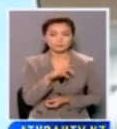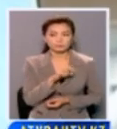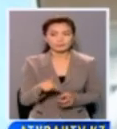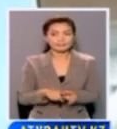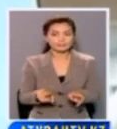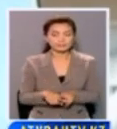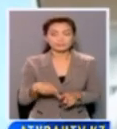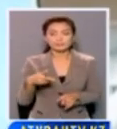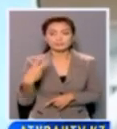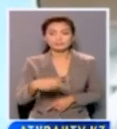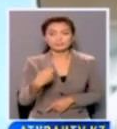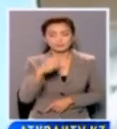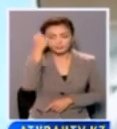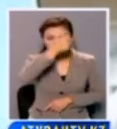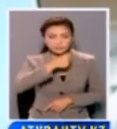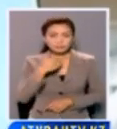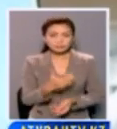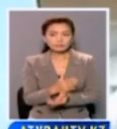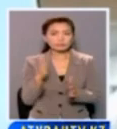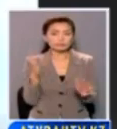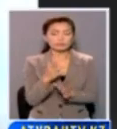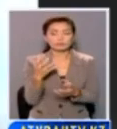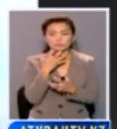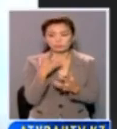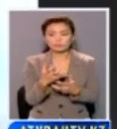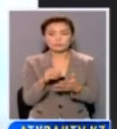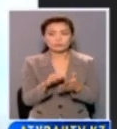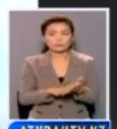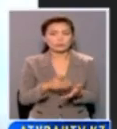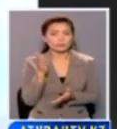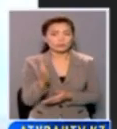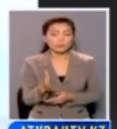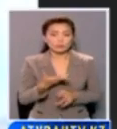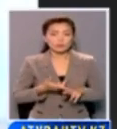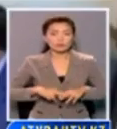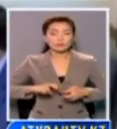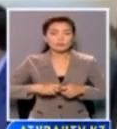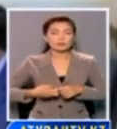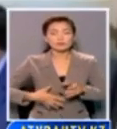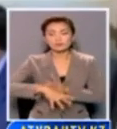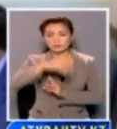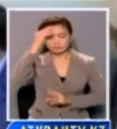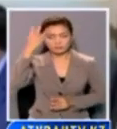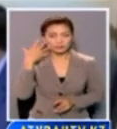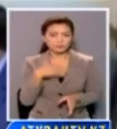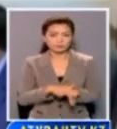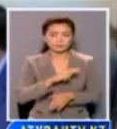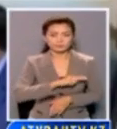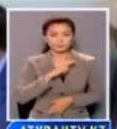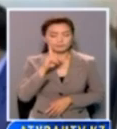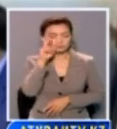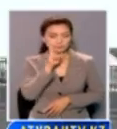Хайрулин 2021 жылда экология жылы деп бекітуді ұсынды. Айтылған пікірдің нақты қашан іске